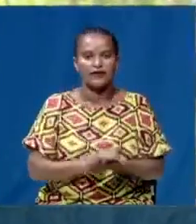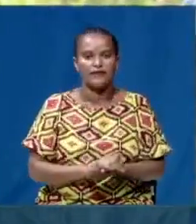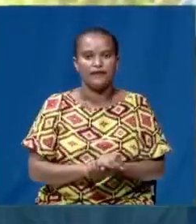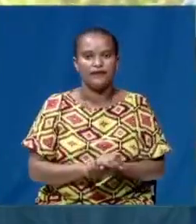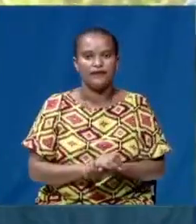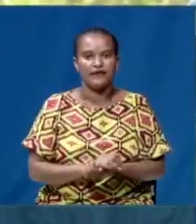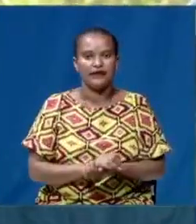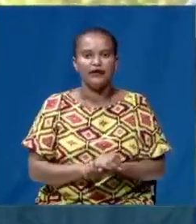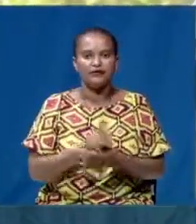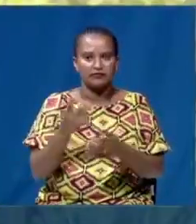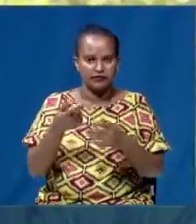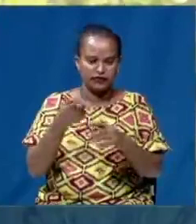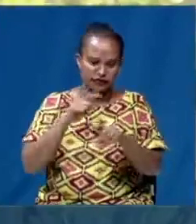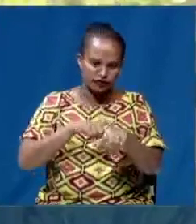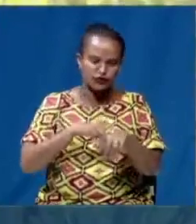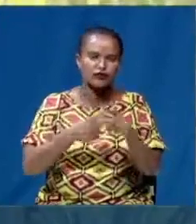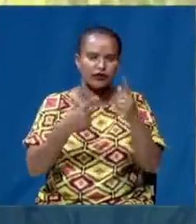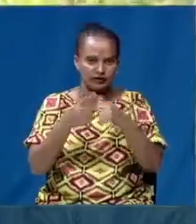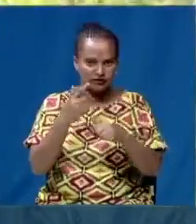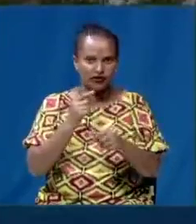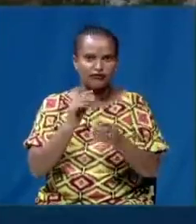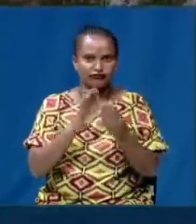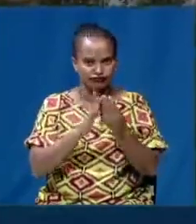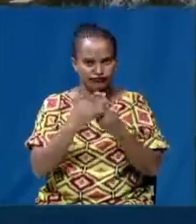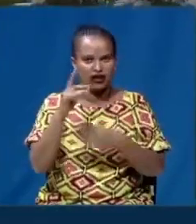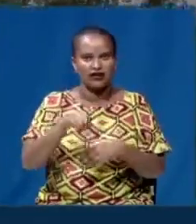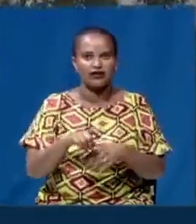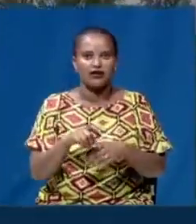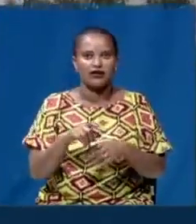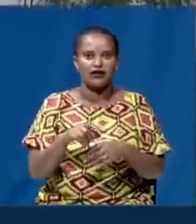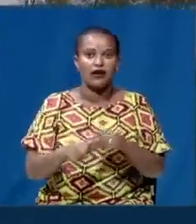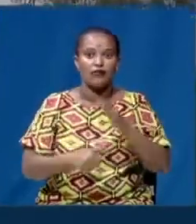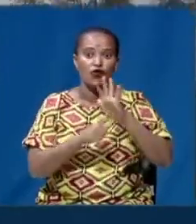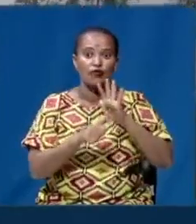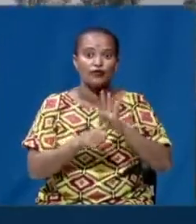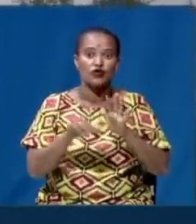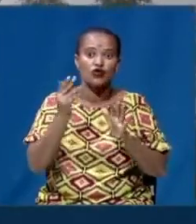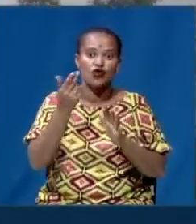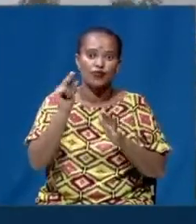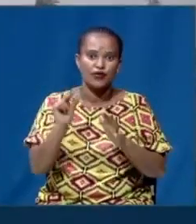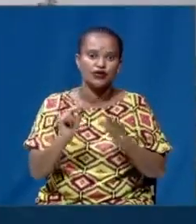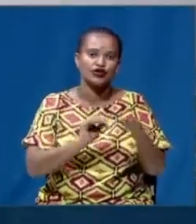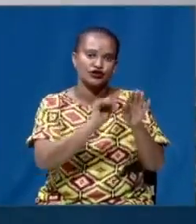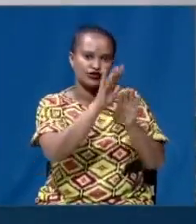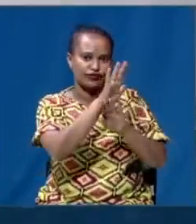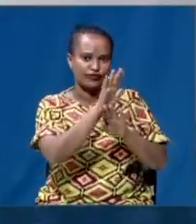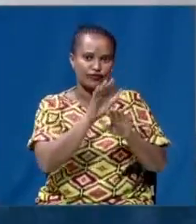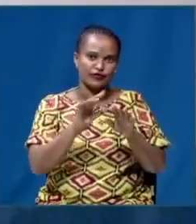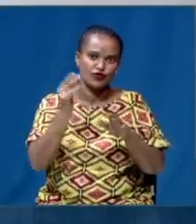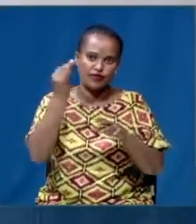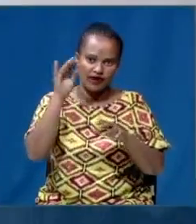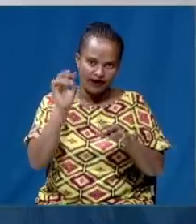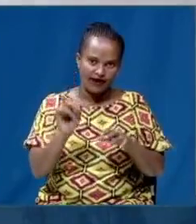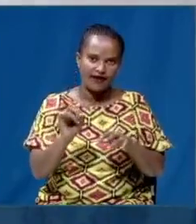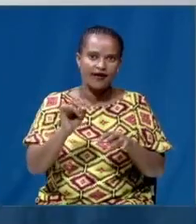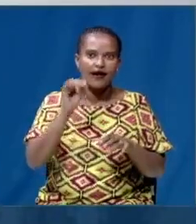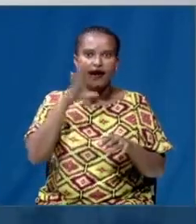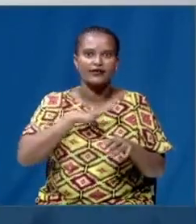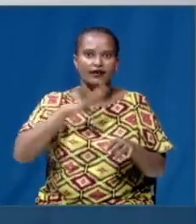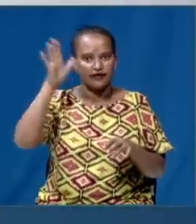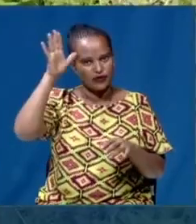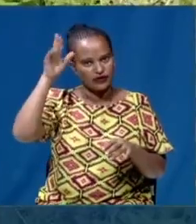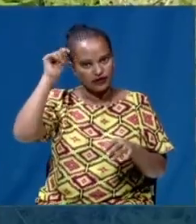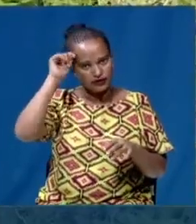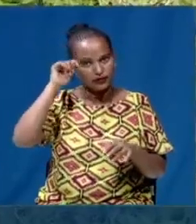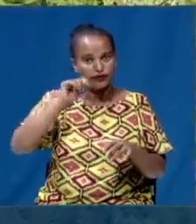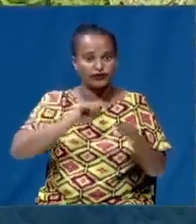በቢ ኢንተርቫል ና መፃና ኢንቨንተራይዝ ክንከብሮ ክንኽእል ኣለና። ኣቦ እምበር ማሕበር ጎቦ ጮምዓ መቐለ ኣይተ ገብሪ ሂወት ተኽለ ሃይማኖት ጎቦ ጮምዓ